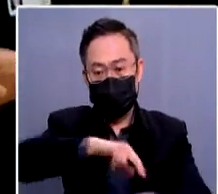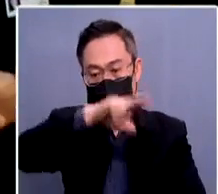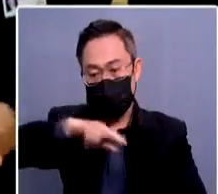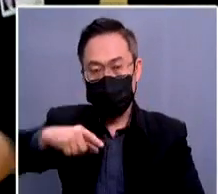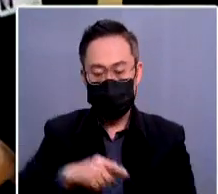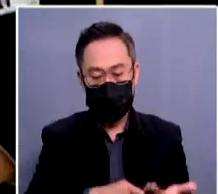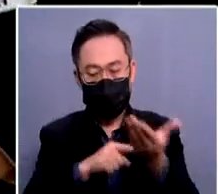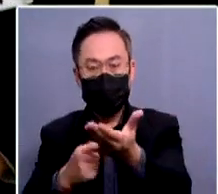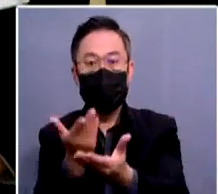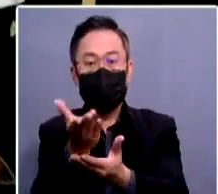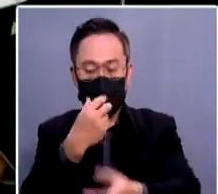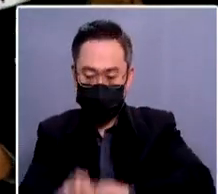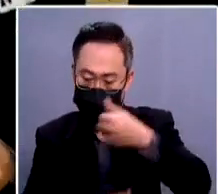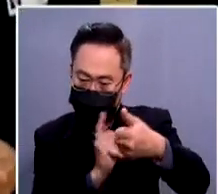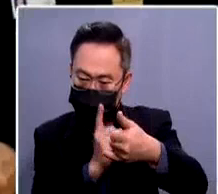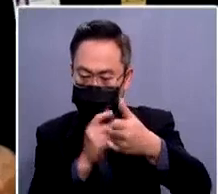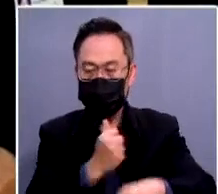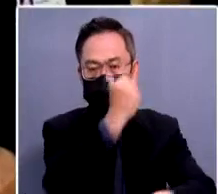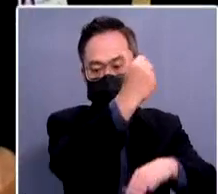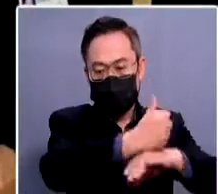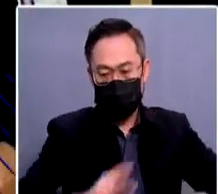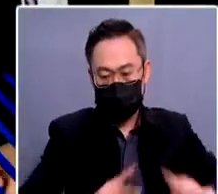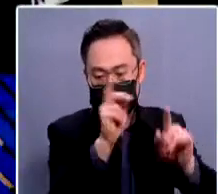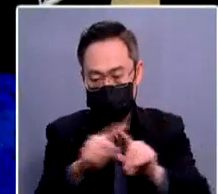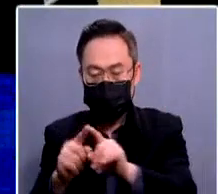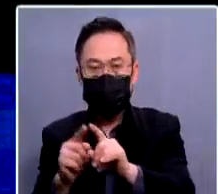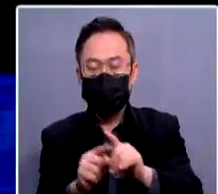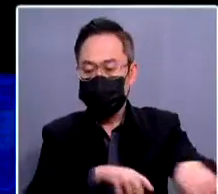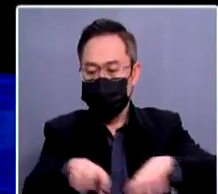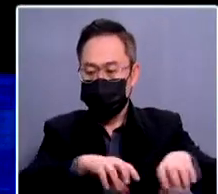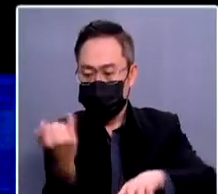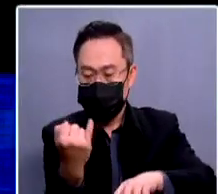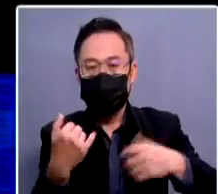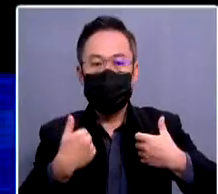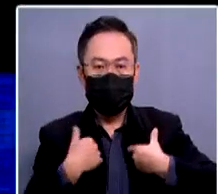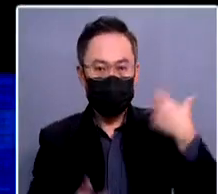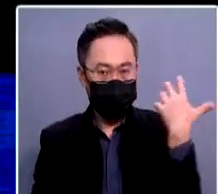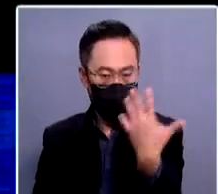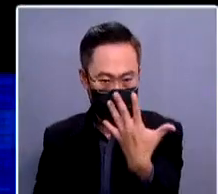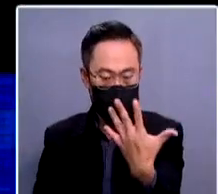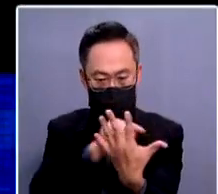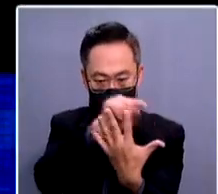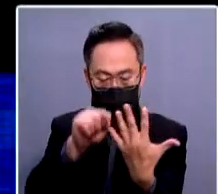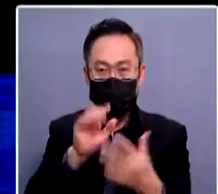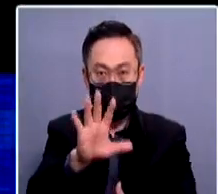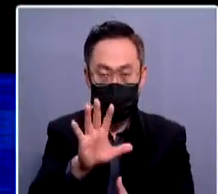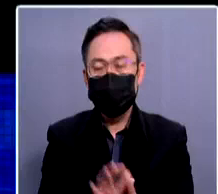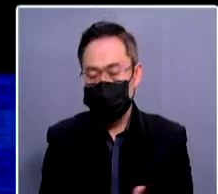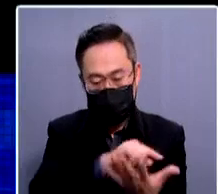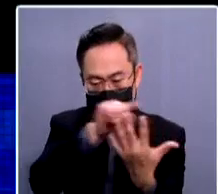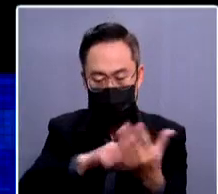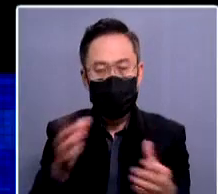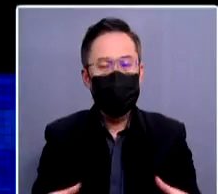ะเพื่อที่จะยื่นอภิปรายไม่ไว้วางใจรัฐมนตรีเป็นรายบุคคล5รัฐมนตรีนะคะบวกกับนายกรัฐมนตรีนะค